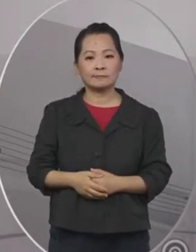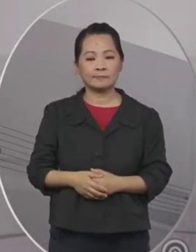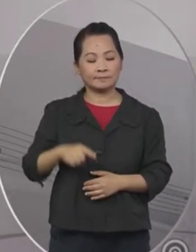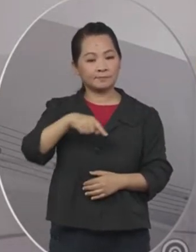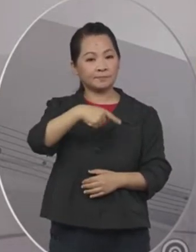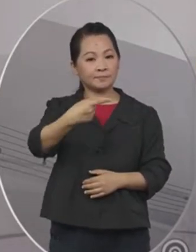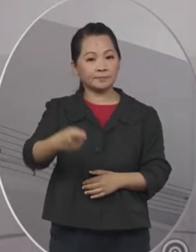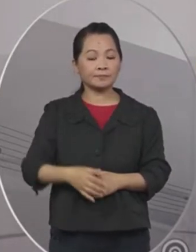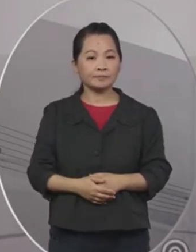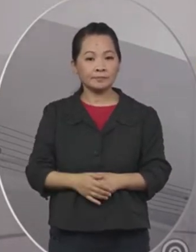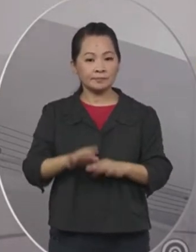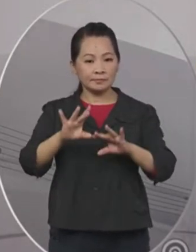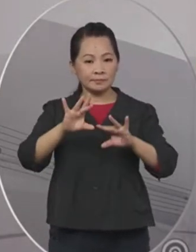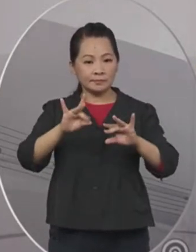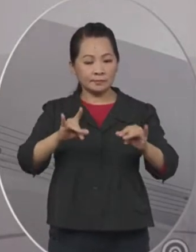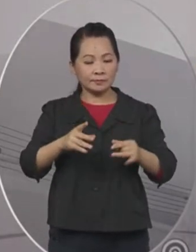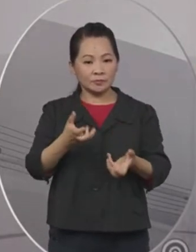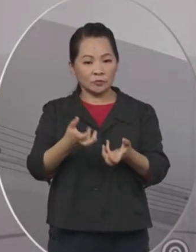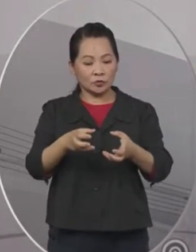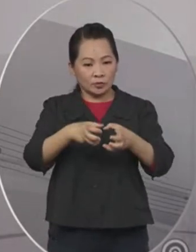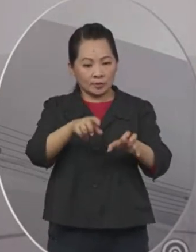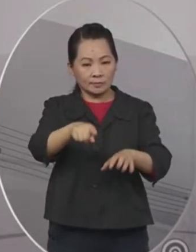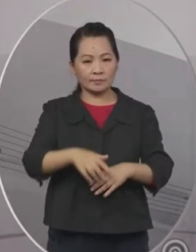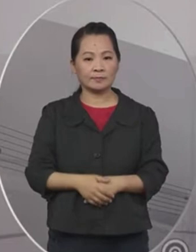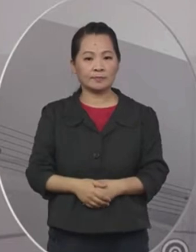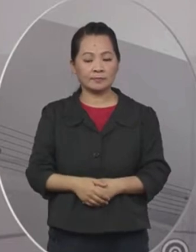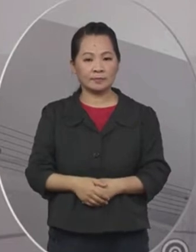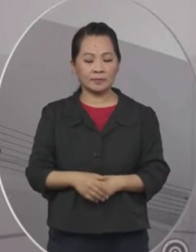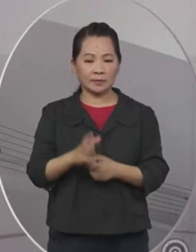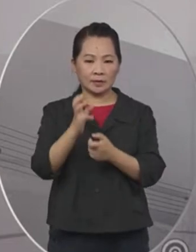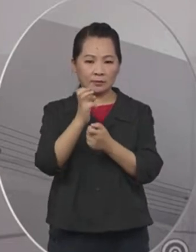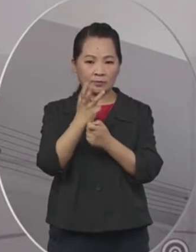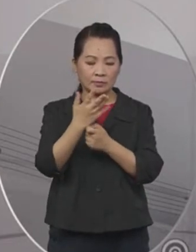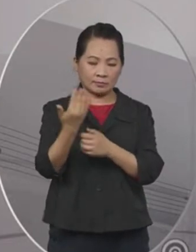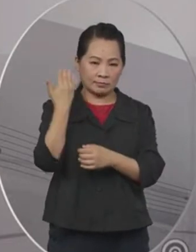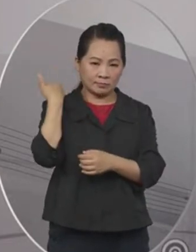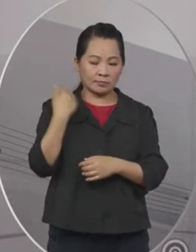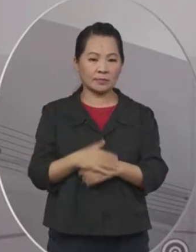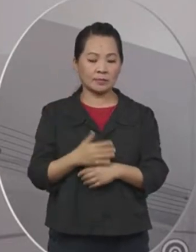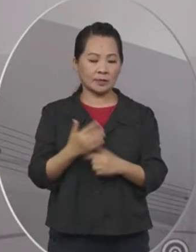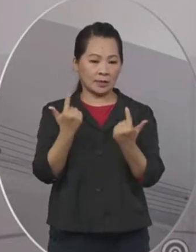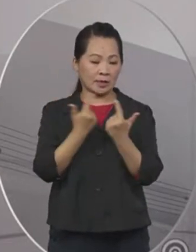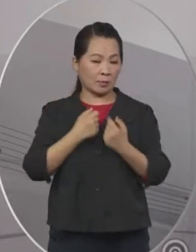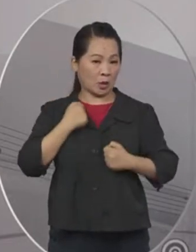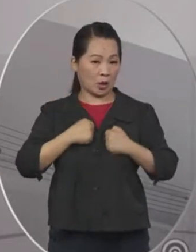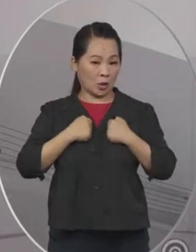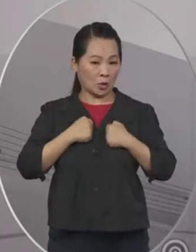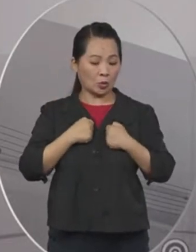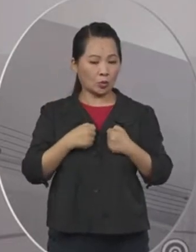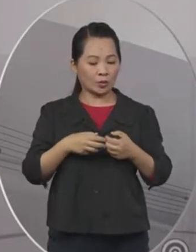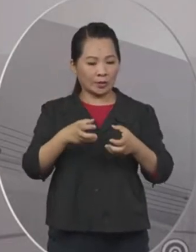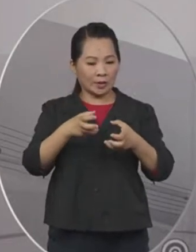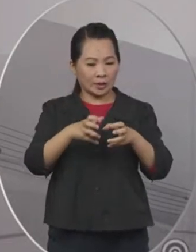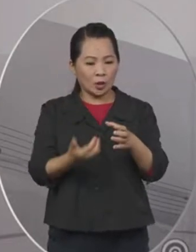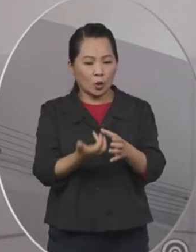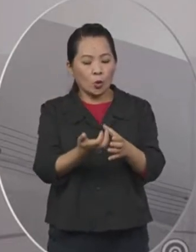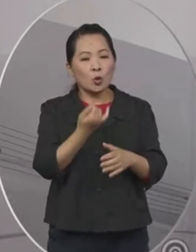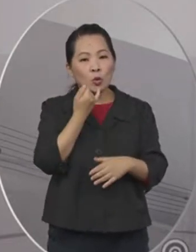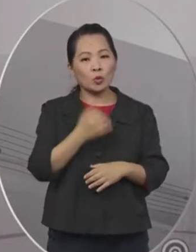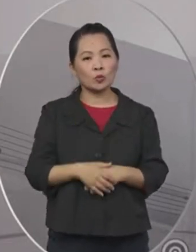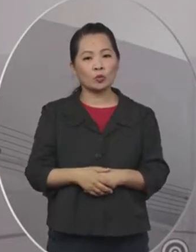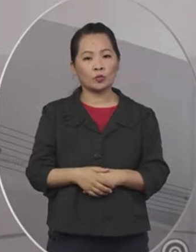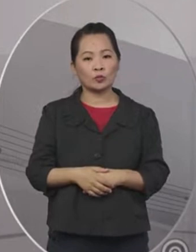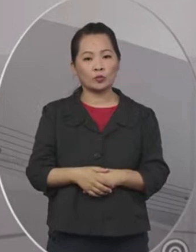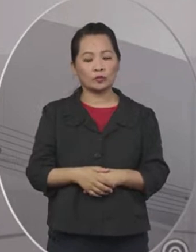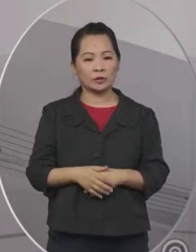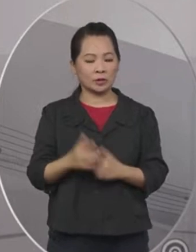下一个，地热谷煮温泉蛋。其实在民国83年以前，我们北投地热谷是可以煮温泉蛋的，但是北